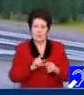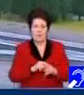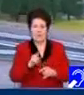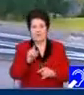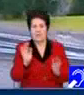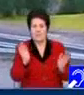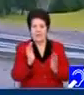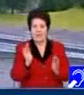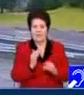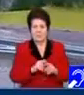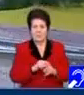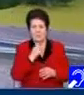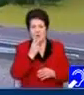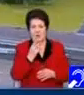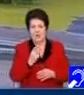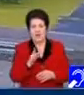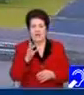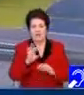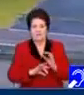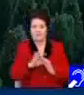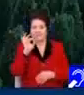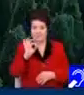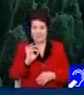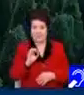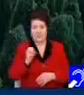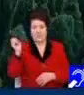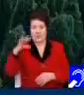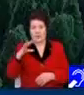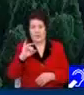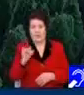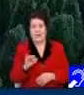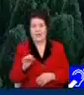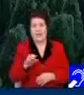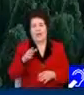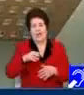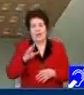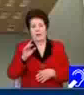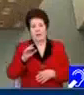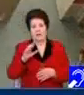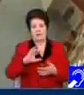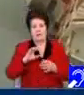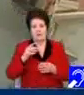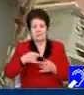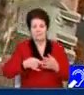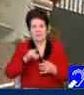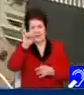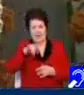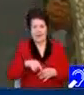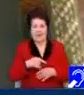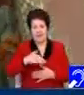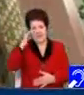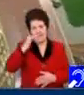miniatură. Lumini speciale vor simula răsăritul și apusul soarelui, iar clădirile iluminate vor întregi un tablou impresionant. Sunt